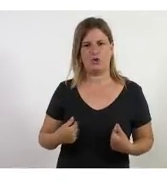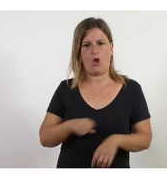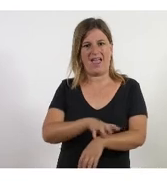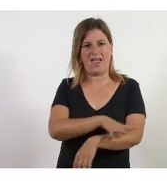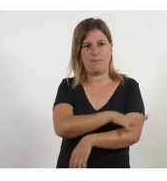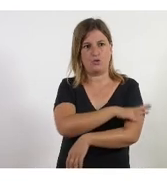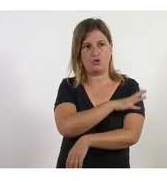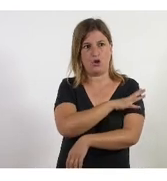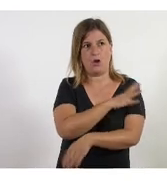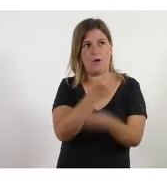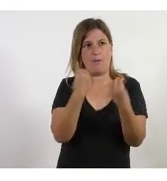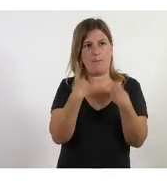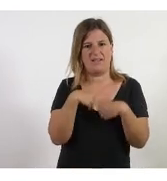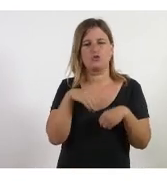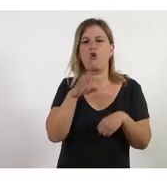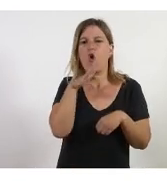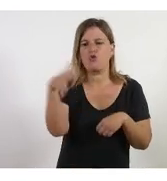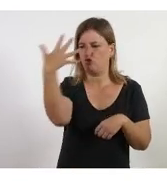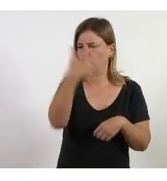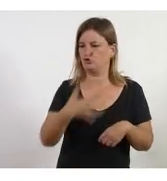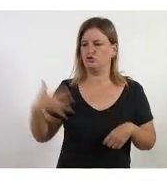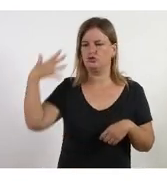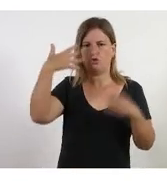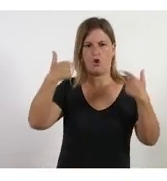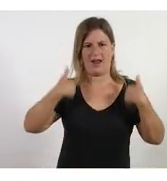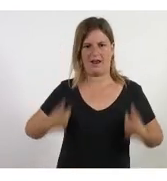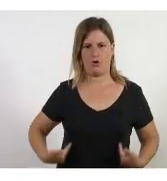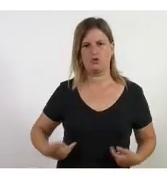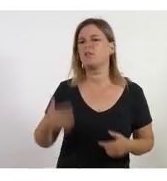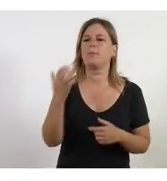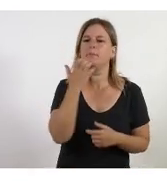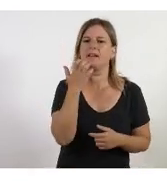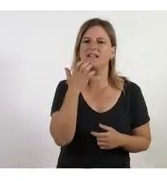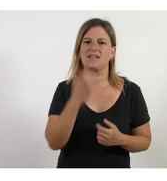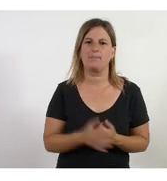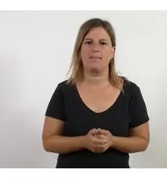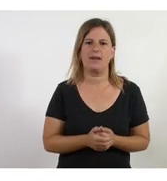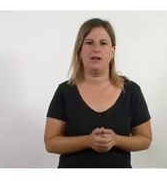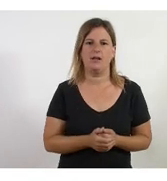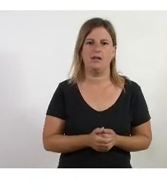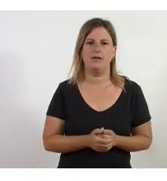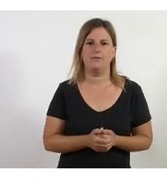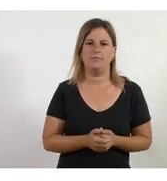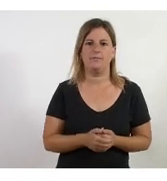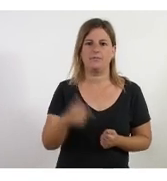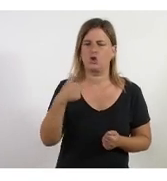localitza aquesta emoció en el teu cos. Per exemple, és que a mi aquesta